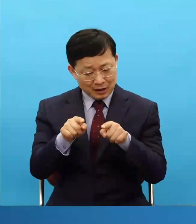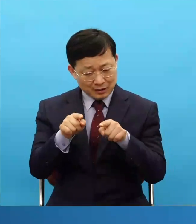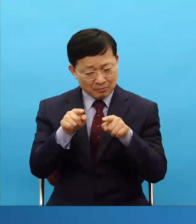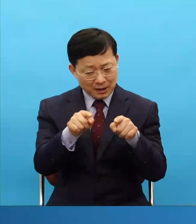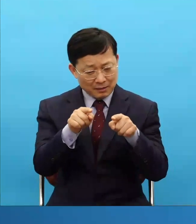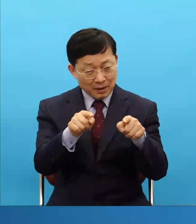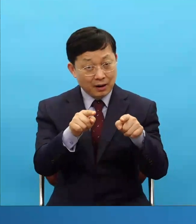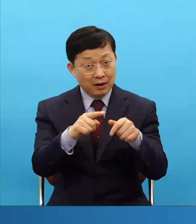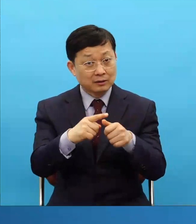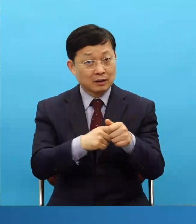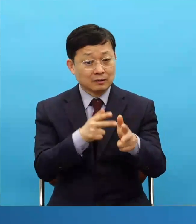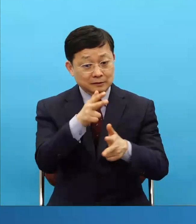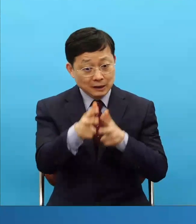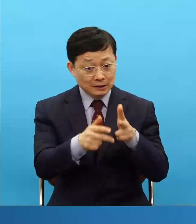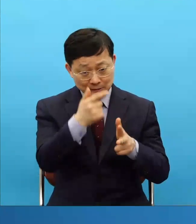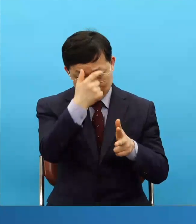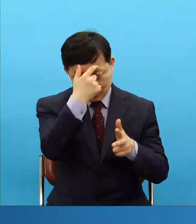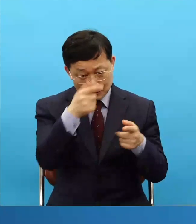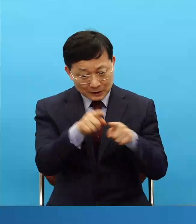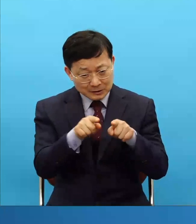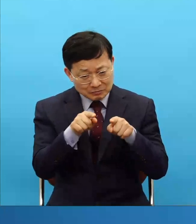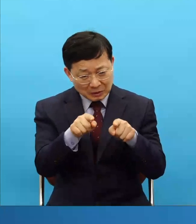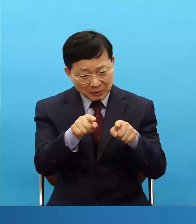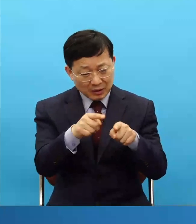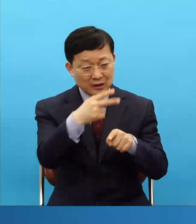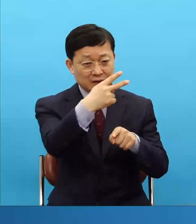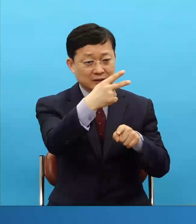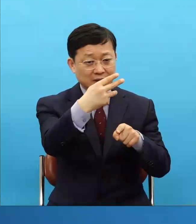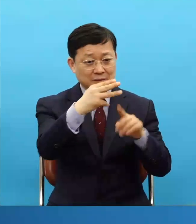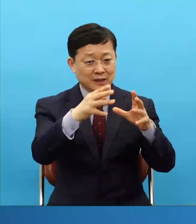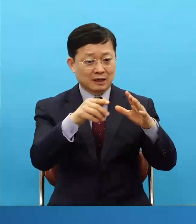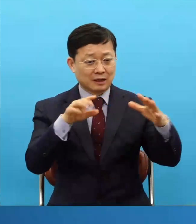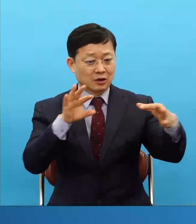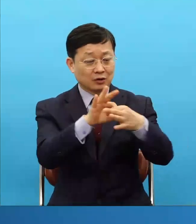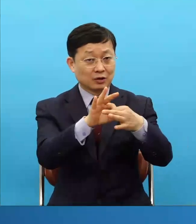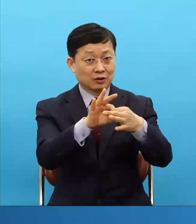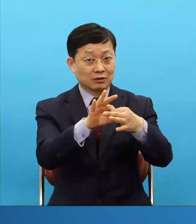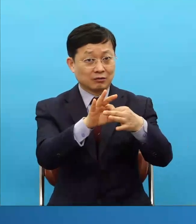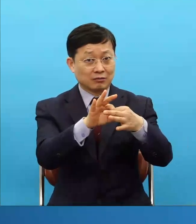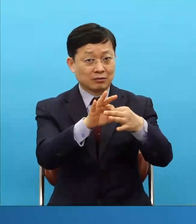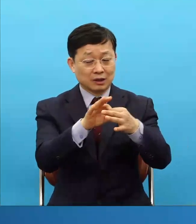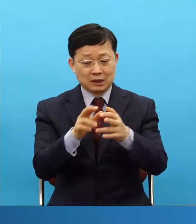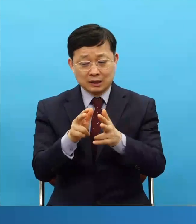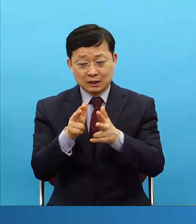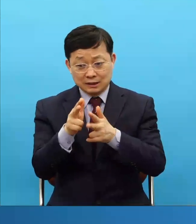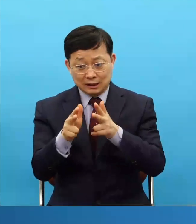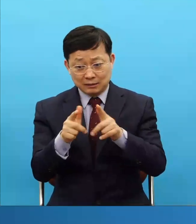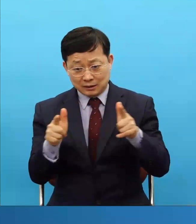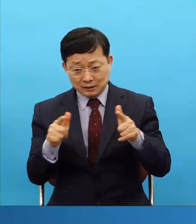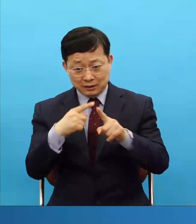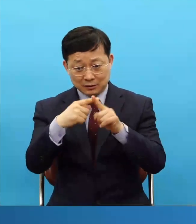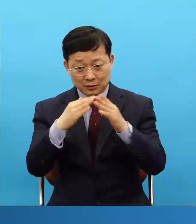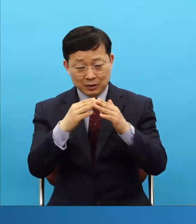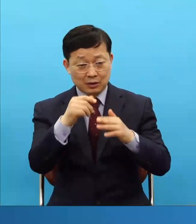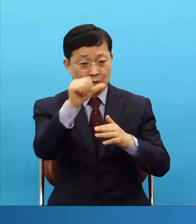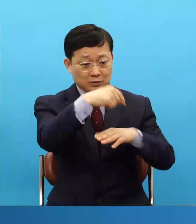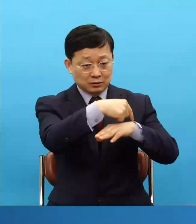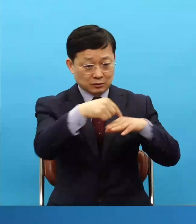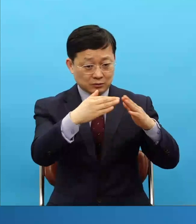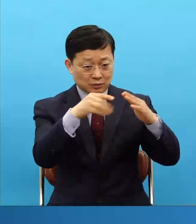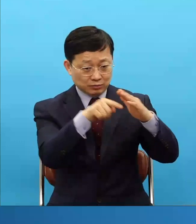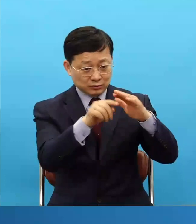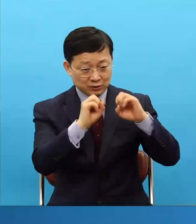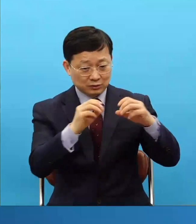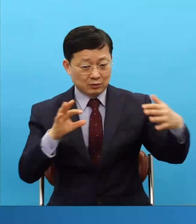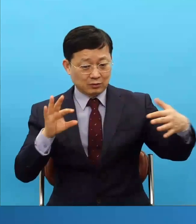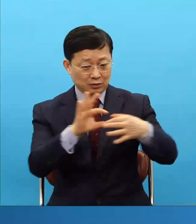237로 갈 겁니다. You just sit still and your business will head towards 237. 가만히 있는데 여러분의 사역과 산업과 교회는 5천 종족 살린 대로 갈 겁니다.